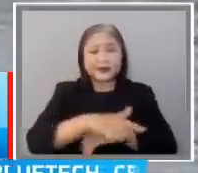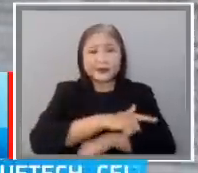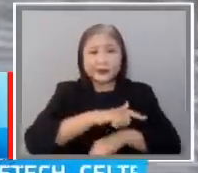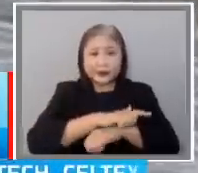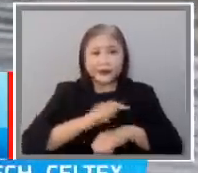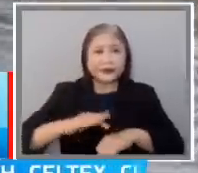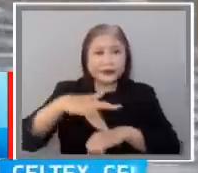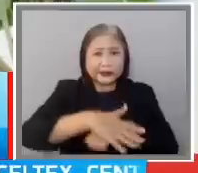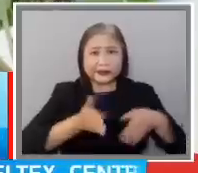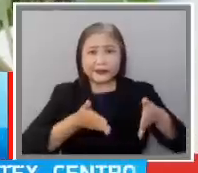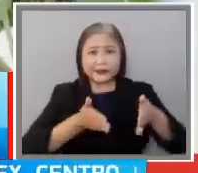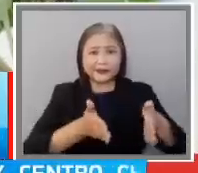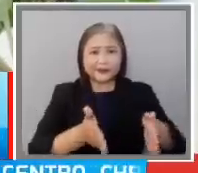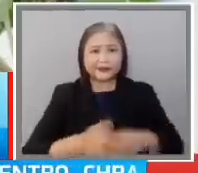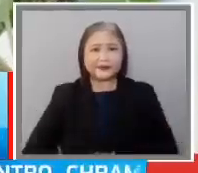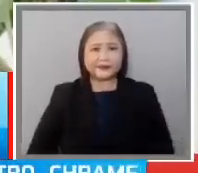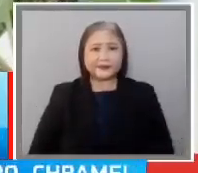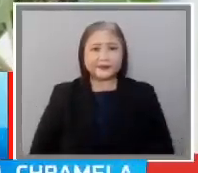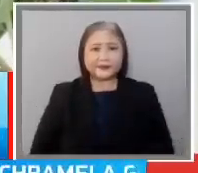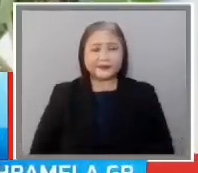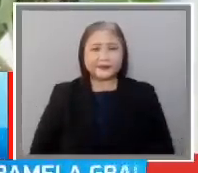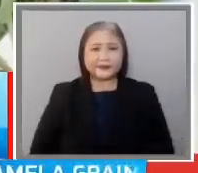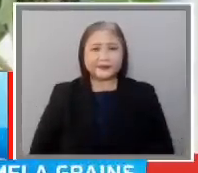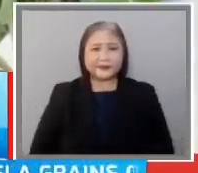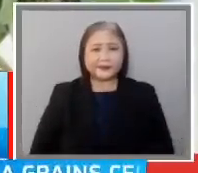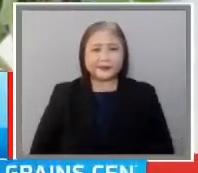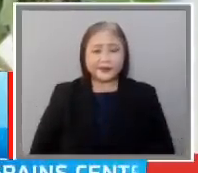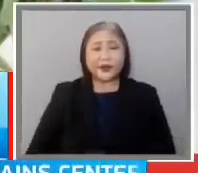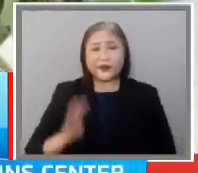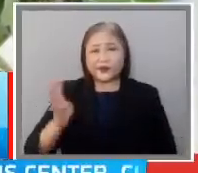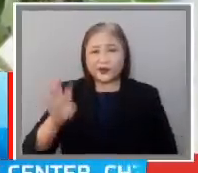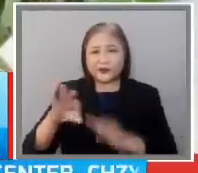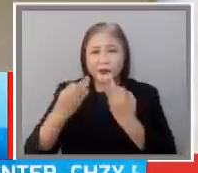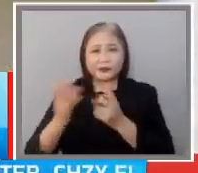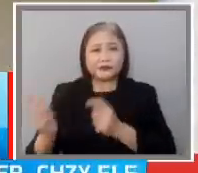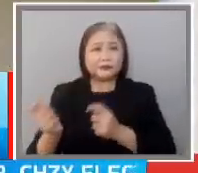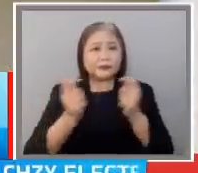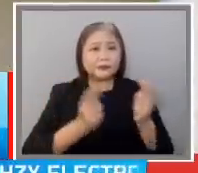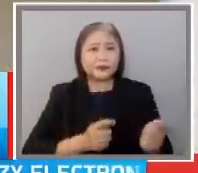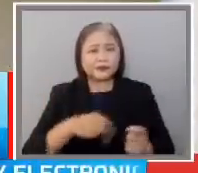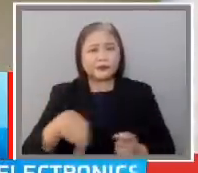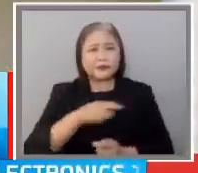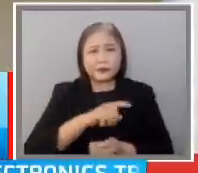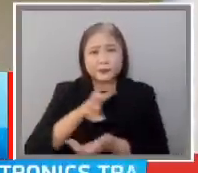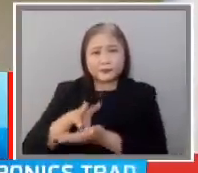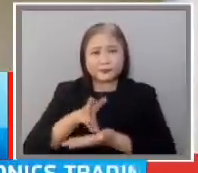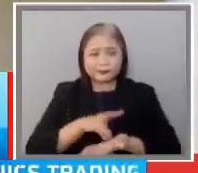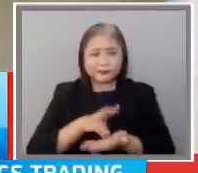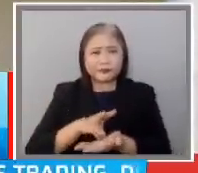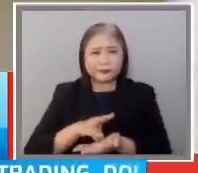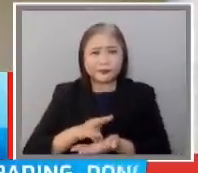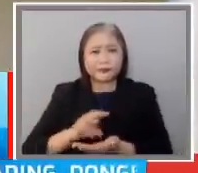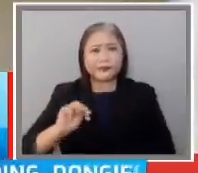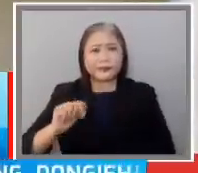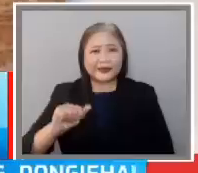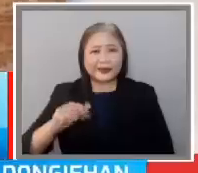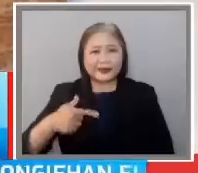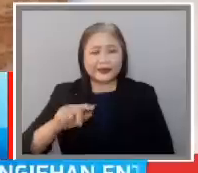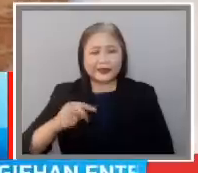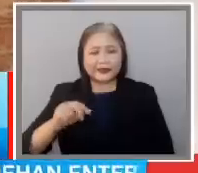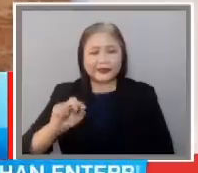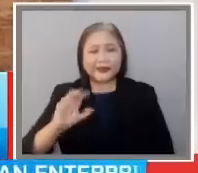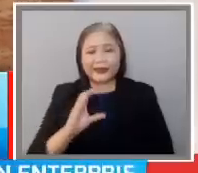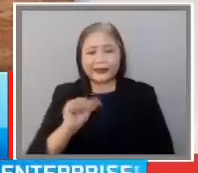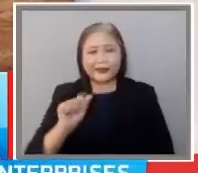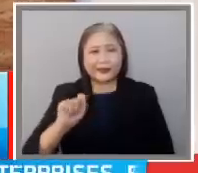kalsada. Halos 40 pamilya ang inilikas mula sa mga munisipalidad ng Baganga at Cateel. May